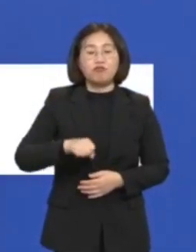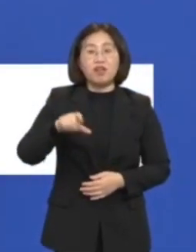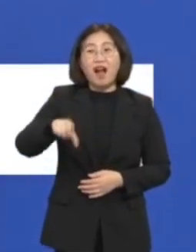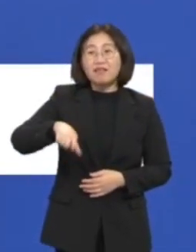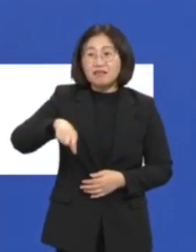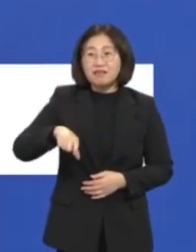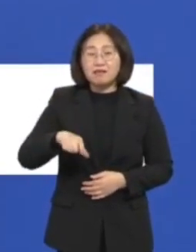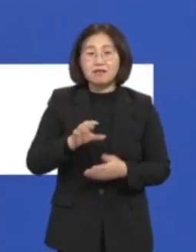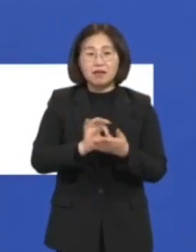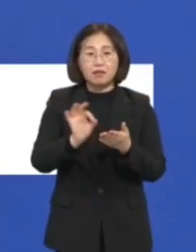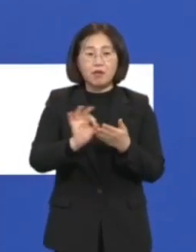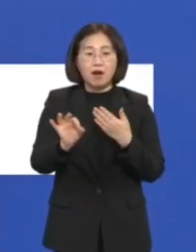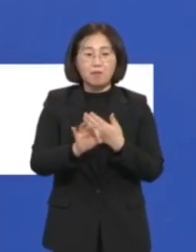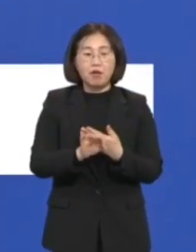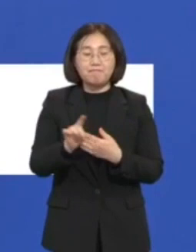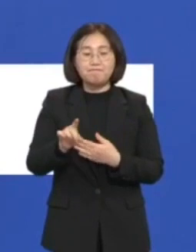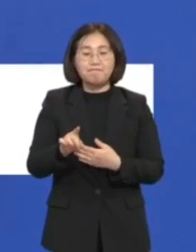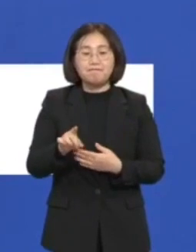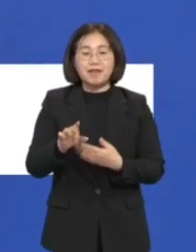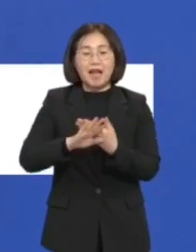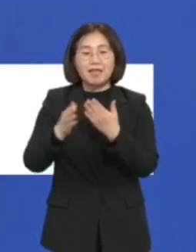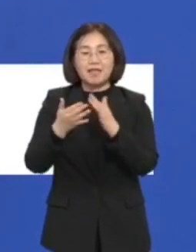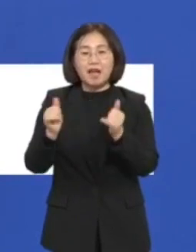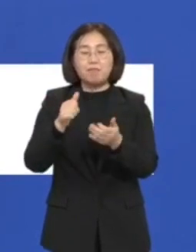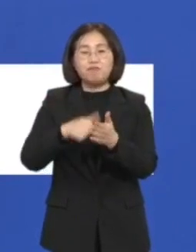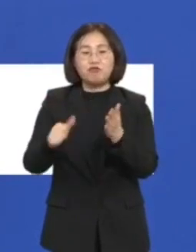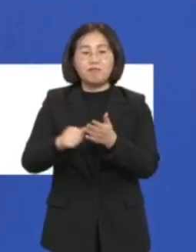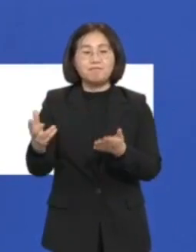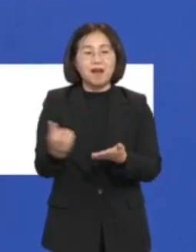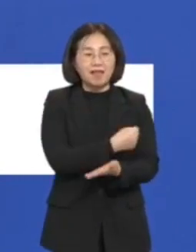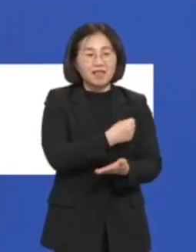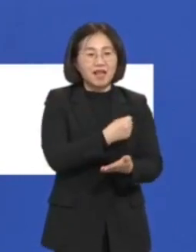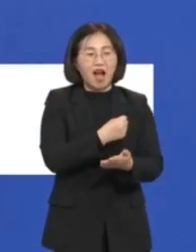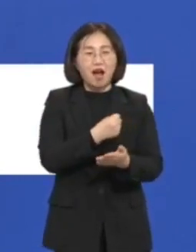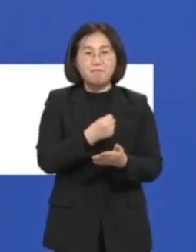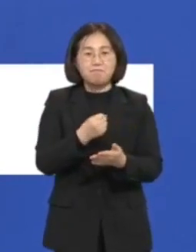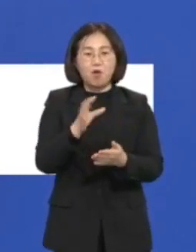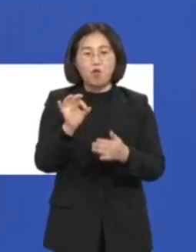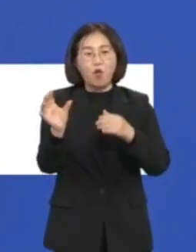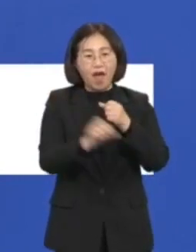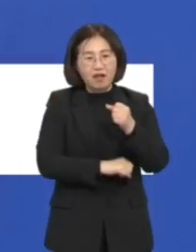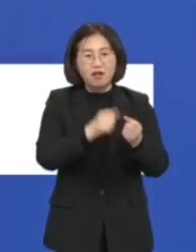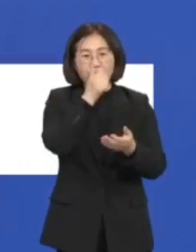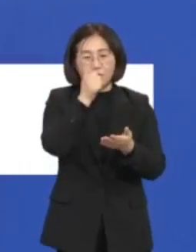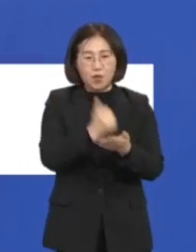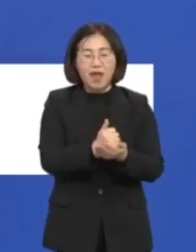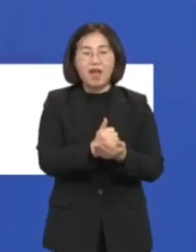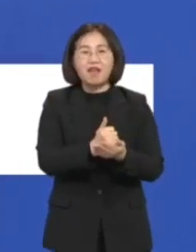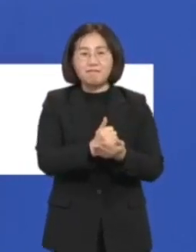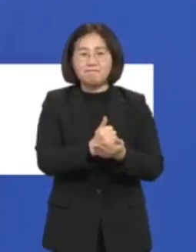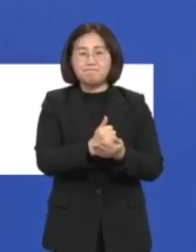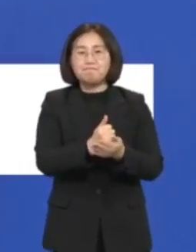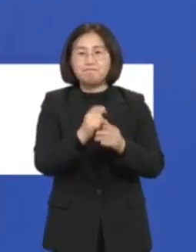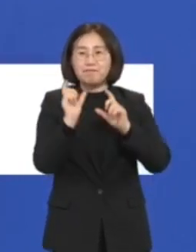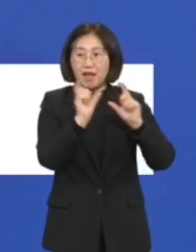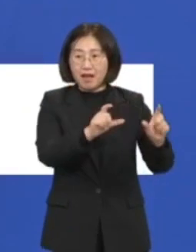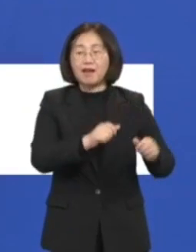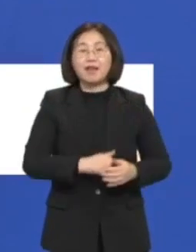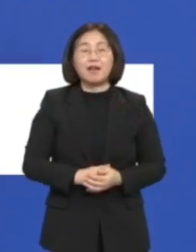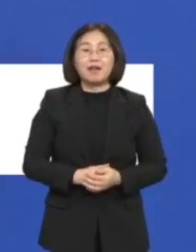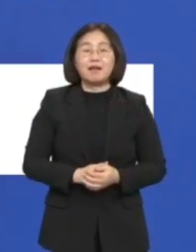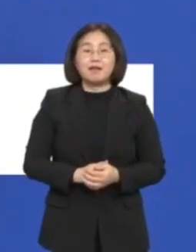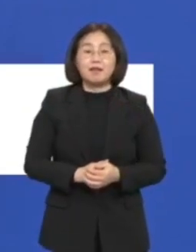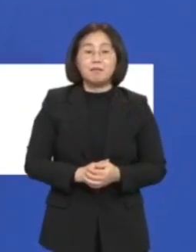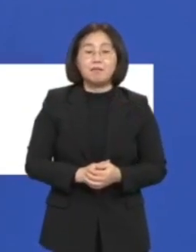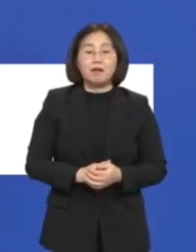되면은 점유이탈물 횡령죄나 사기죄 등 강력한 형사처벌을 받으시게 됩니다. 따라서